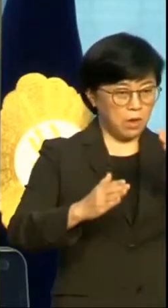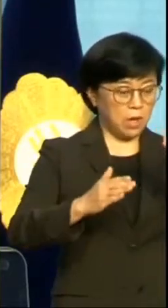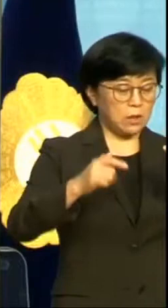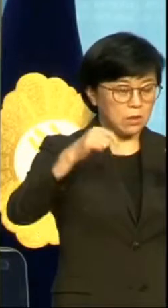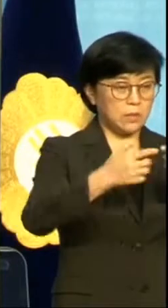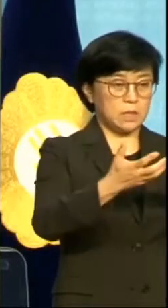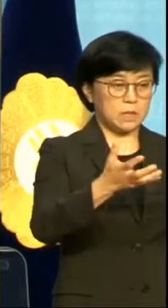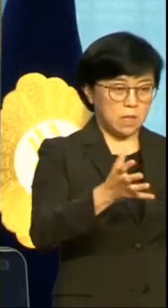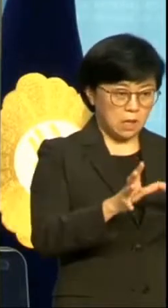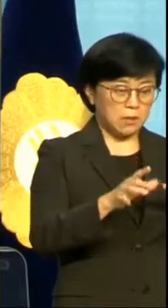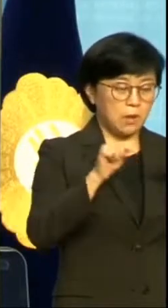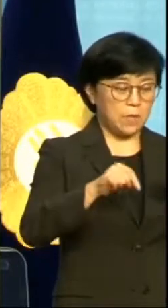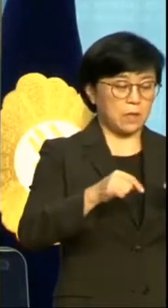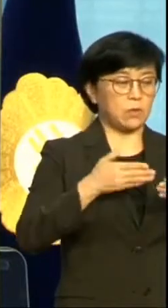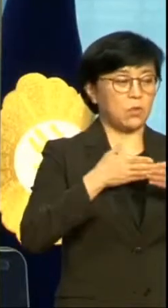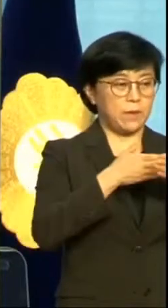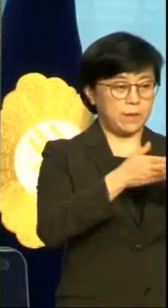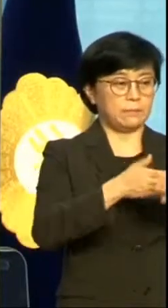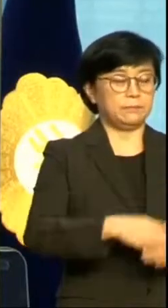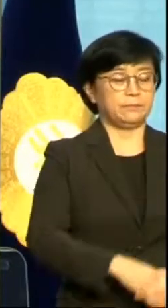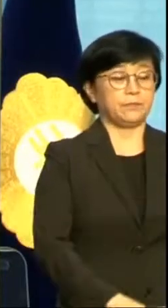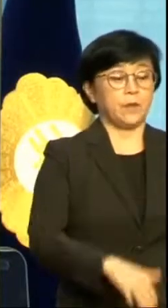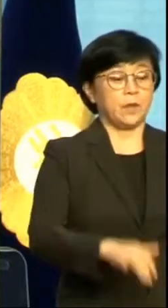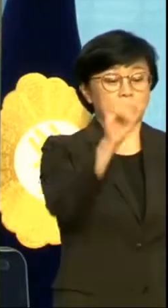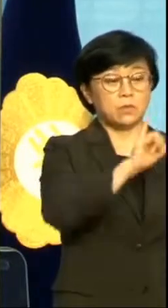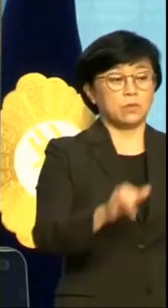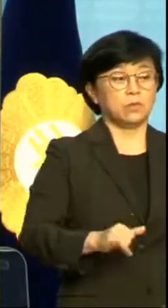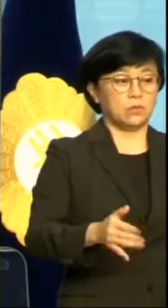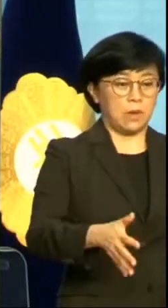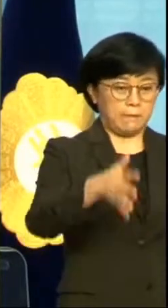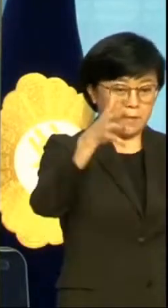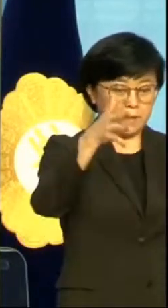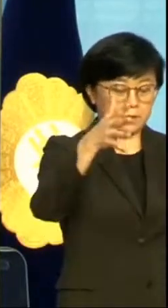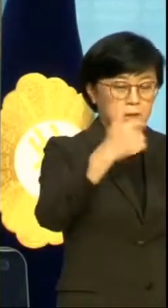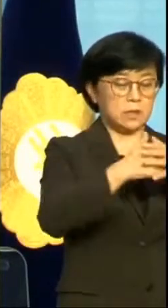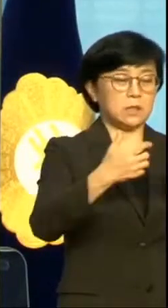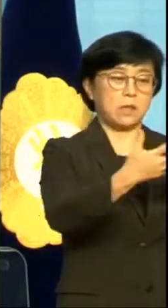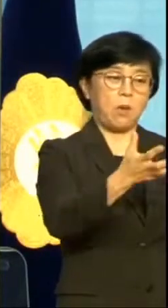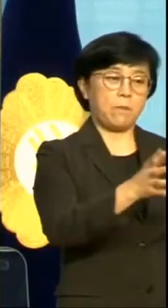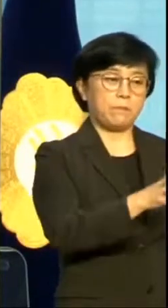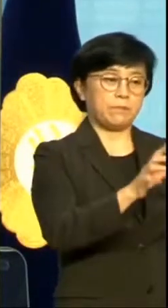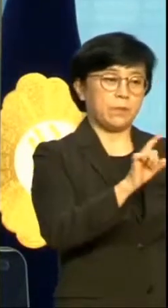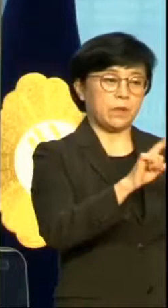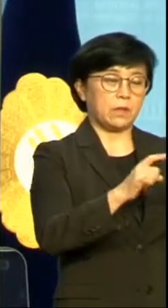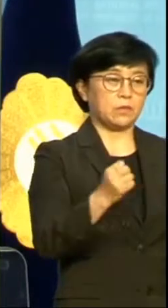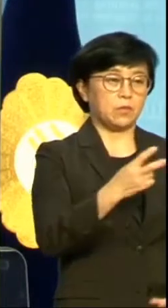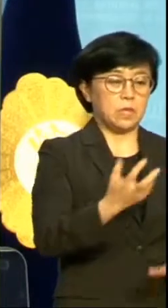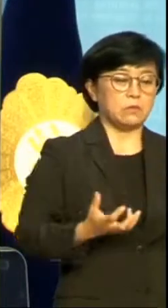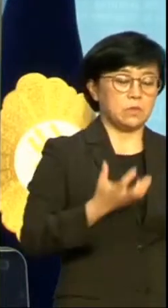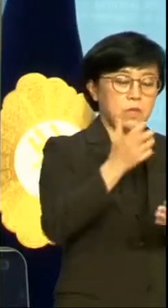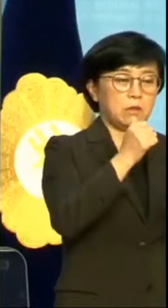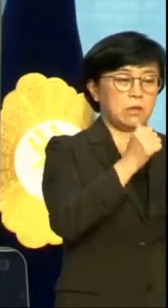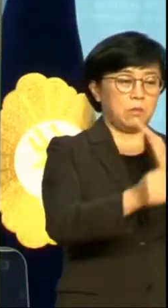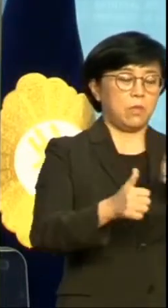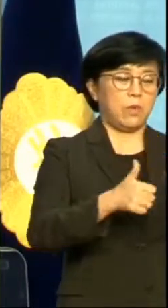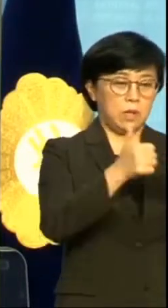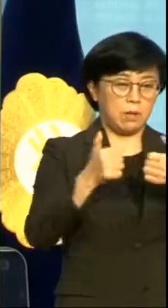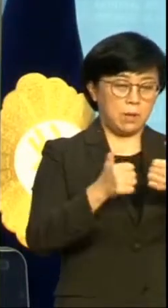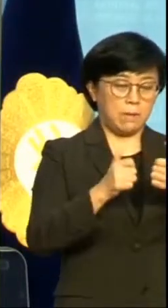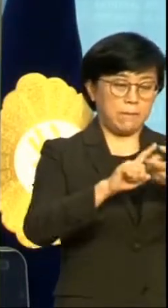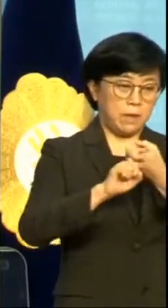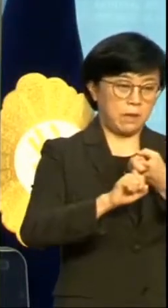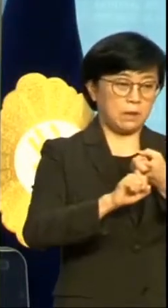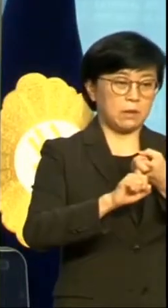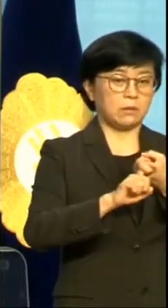협의해 나가겠습니다 전국 아파트 경비 노동자 사업단 전국 아파트 입주자 대표자의 연합해